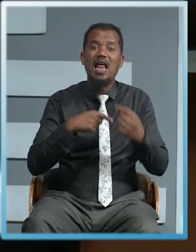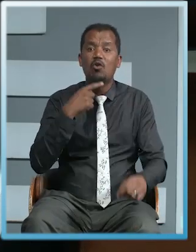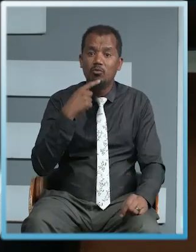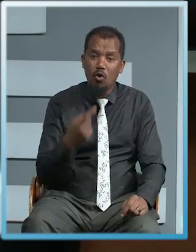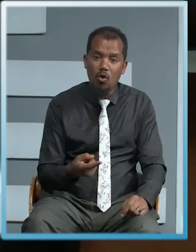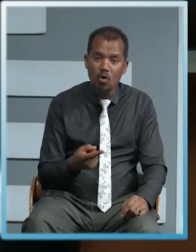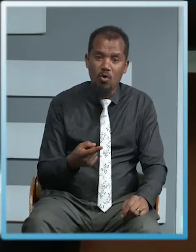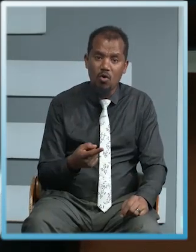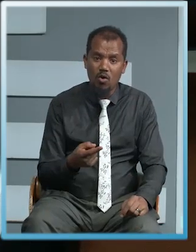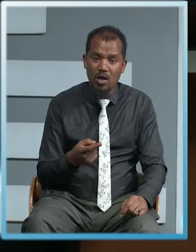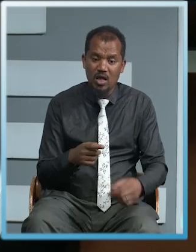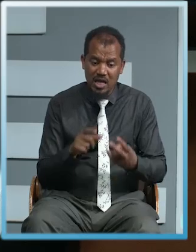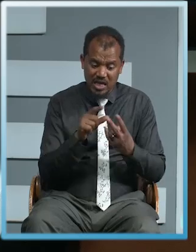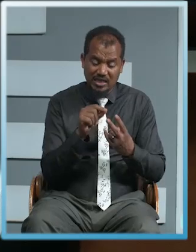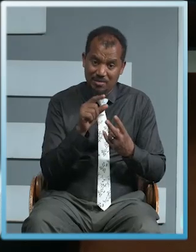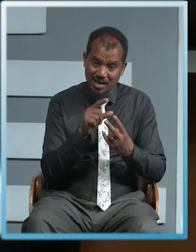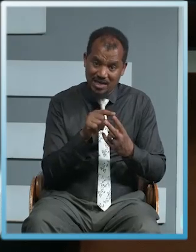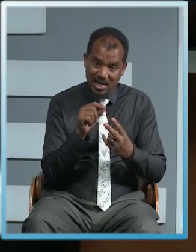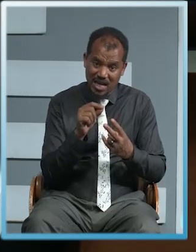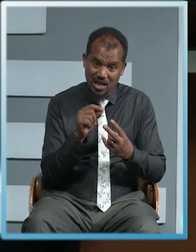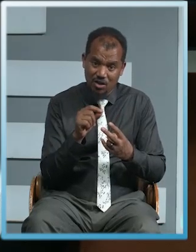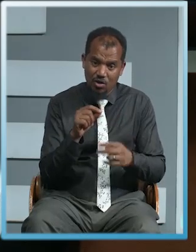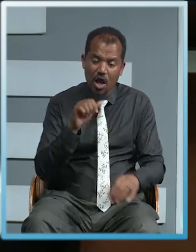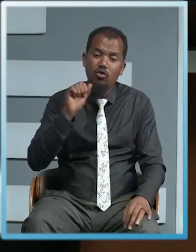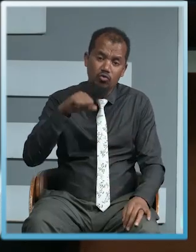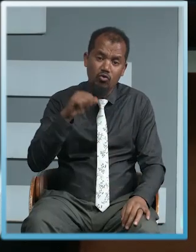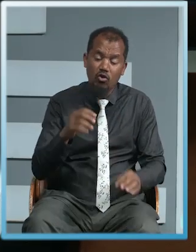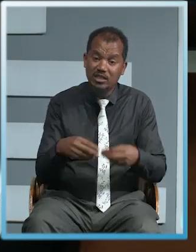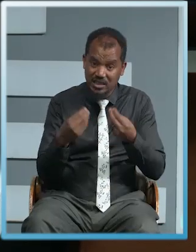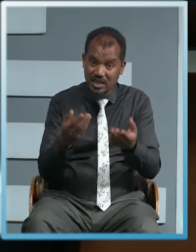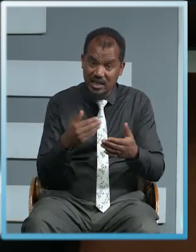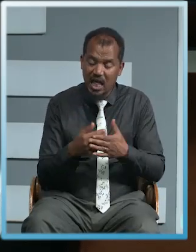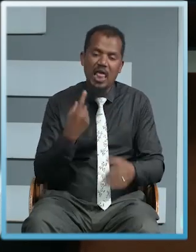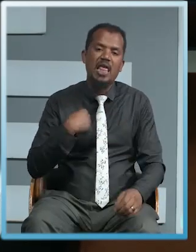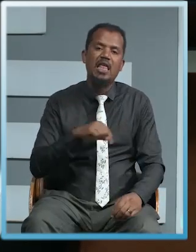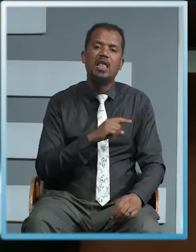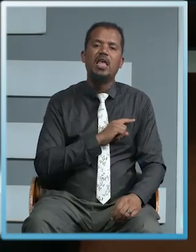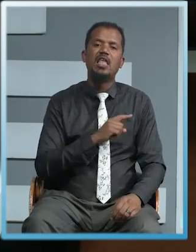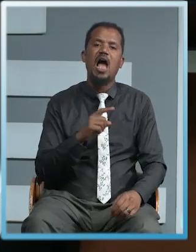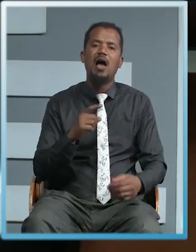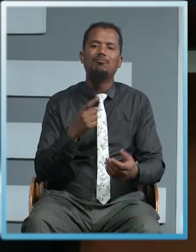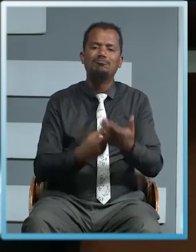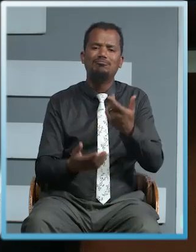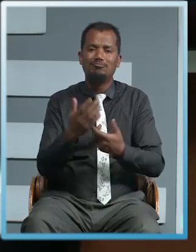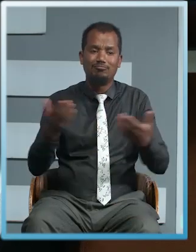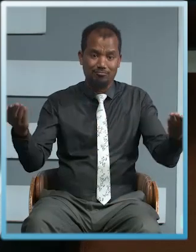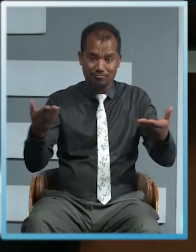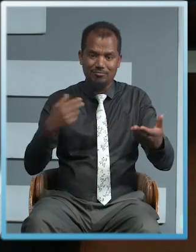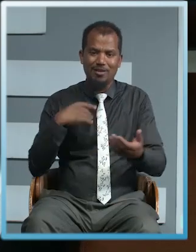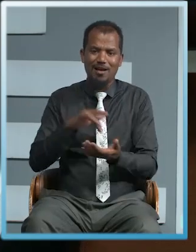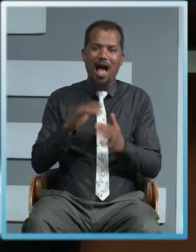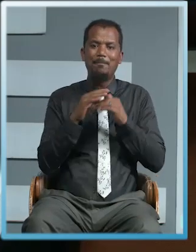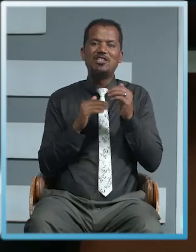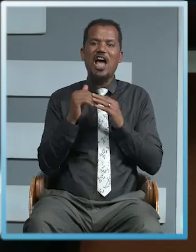اسك اسكا مرتنا يهون تاون اسكا ست ادرس انيا امواغاچ مدرك لمون